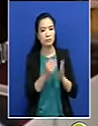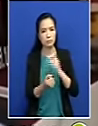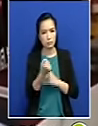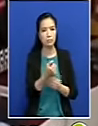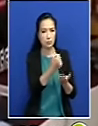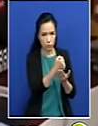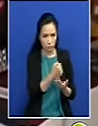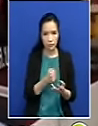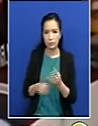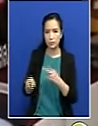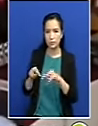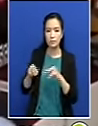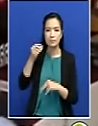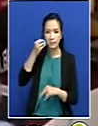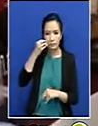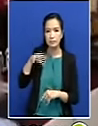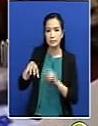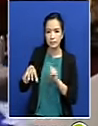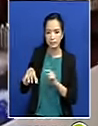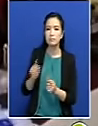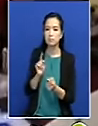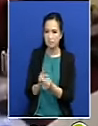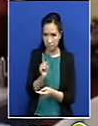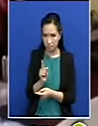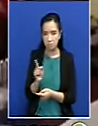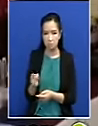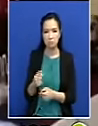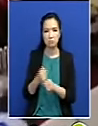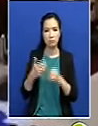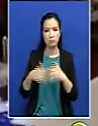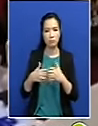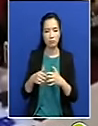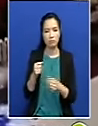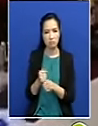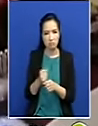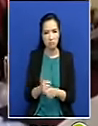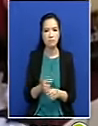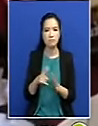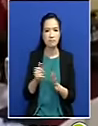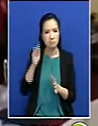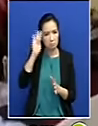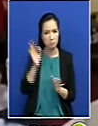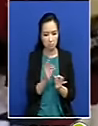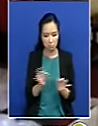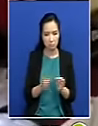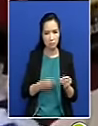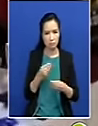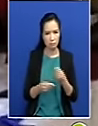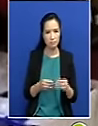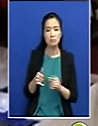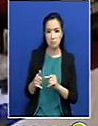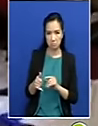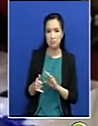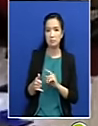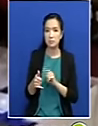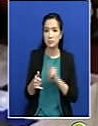งให้เข้ามาช่วยเหลือ ก็ไปตรวจสอบนะฮะปรากฏว่าเจอจริงๆฮะเป็นแหล่งผลิตยาบ้าแล้วก็มีแหล่งค้าด้วยนะฮะทางผู้ต้องหาที่จับกุม